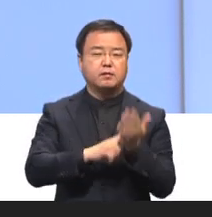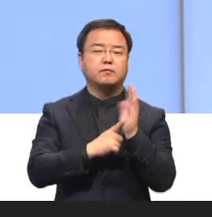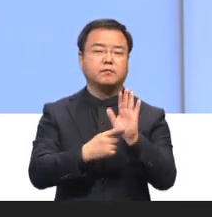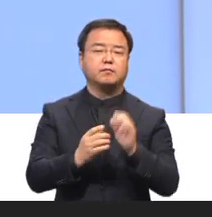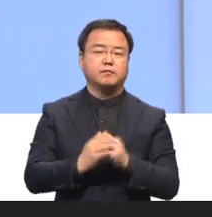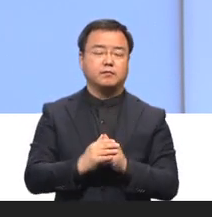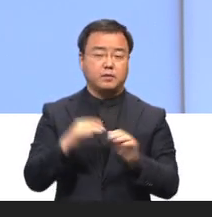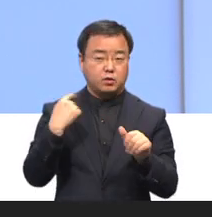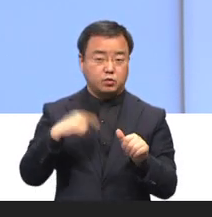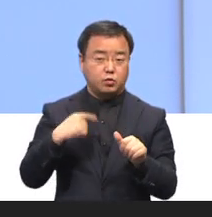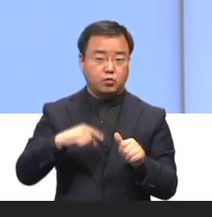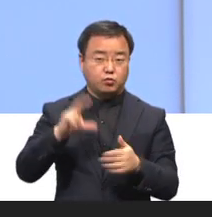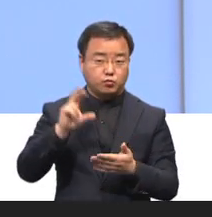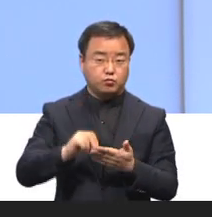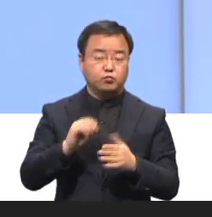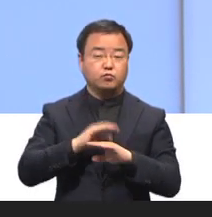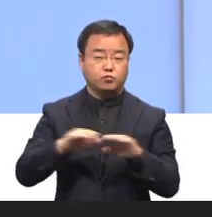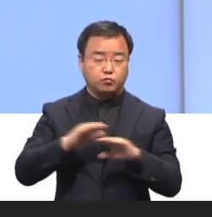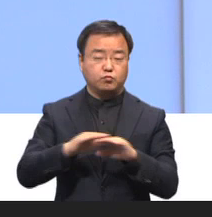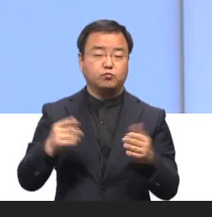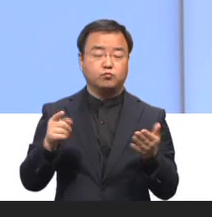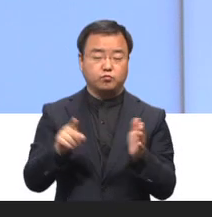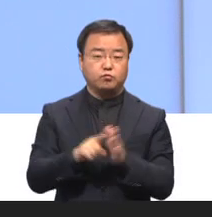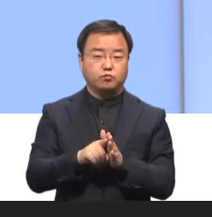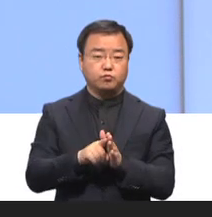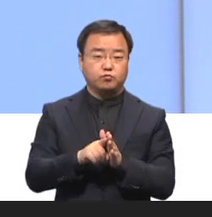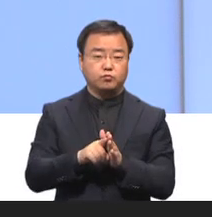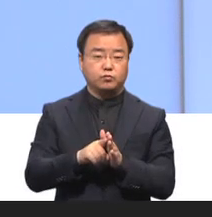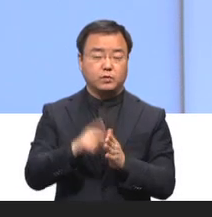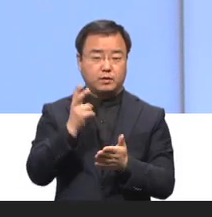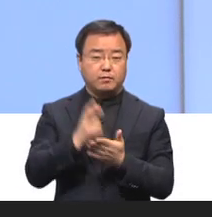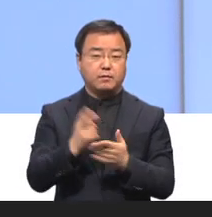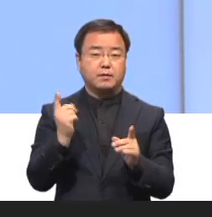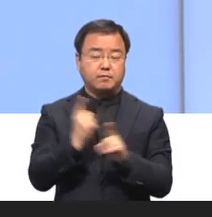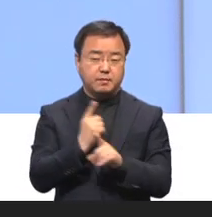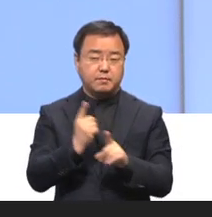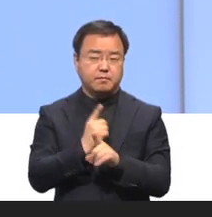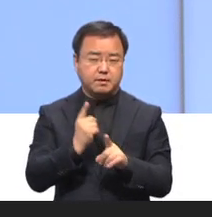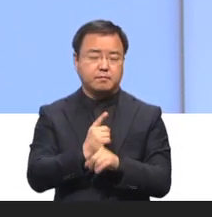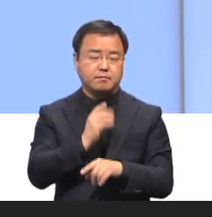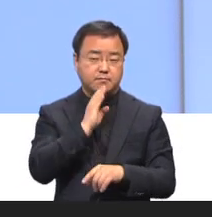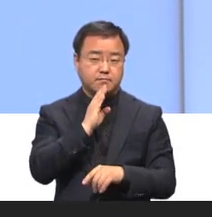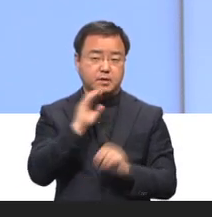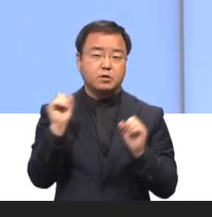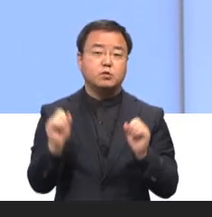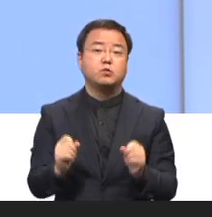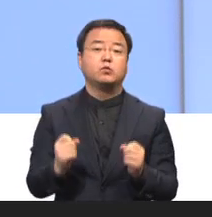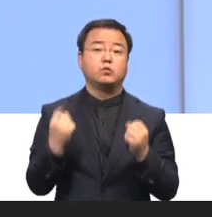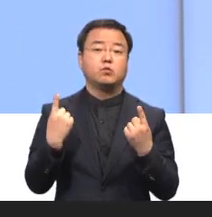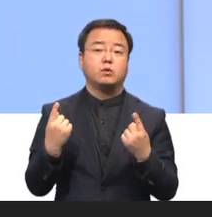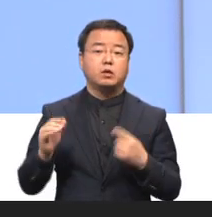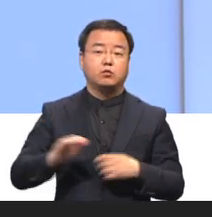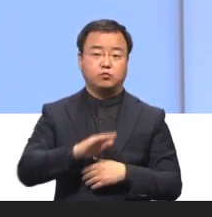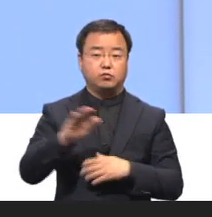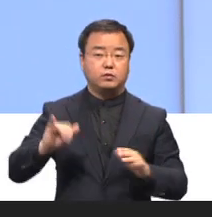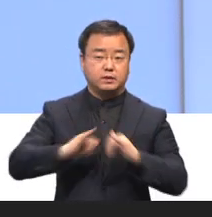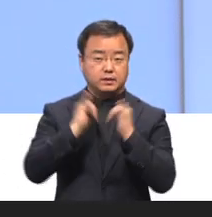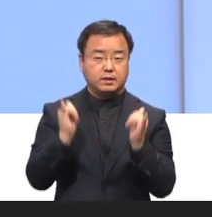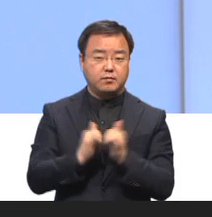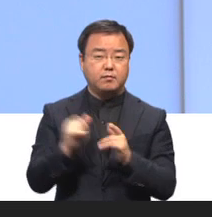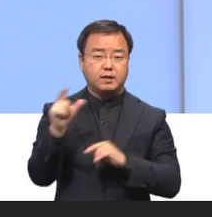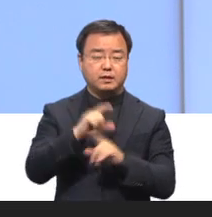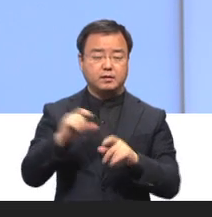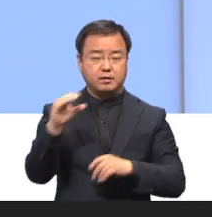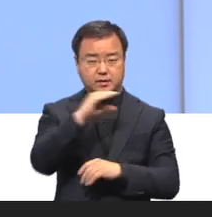교육 문제를 해결하기 위해서는 교육 제도를 잘 바꾸고 이슈 제도를 잘 바꾸는 것 못지않게 우리 사회가 좀